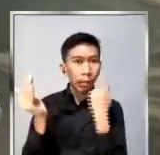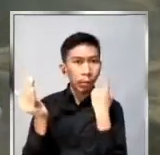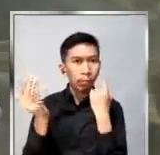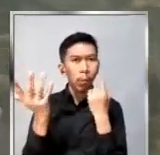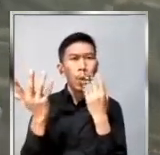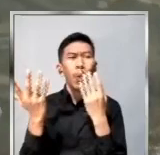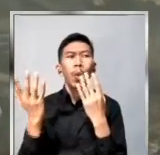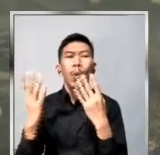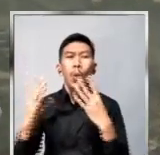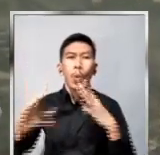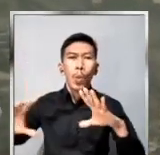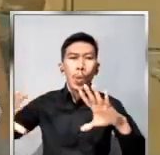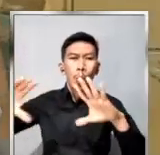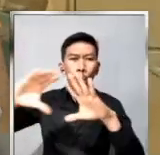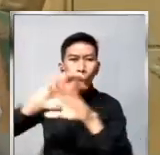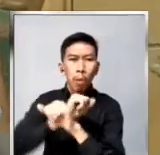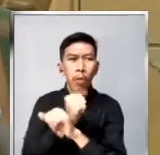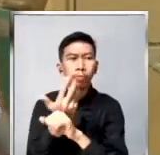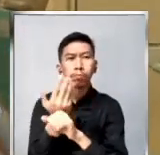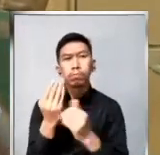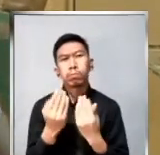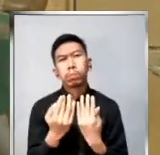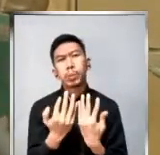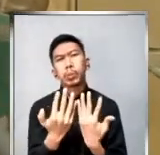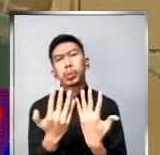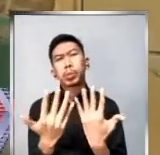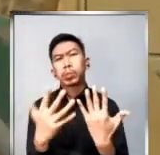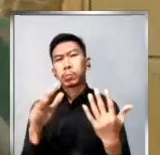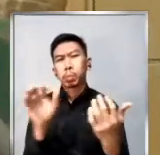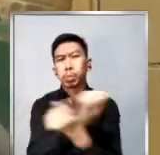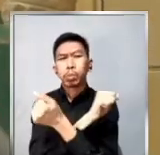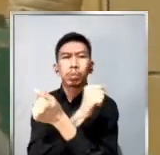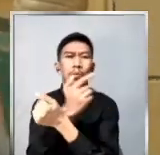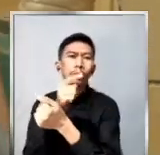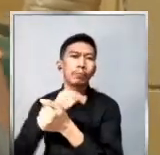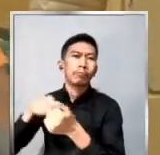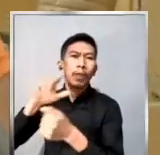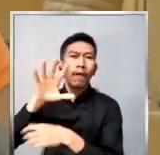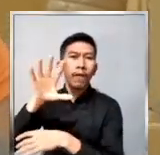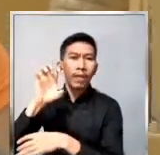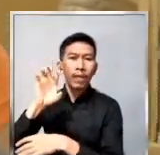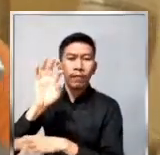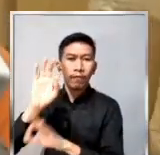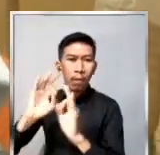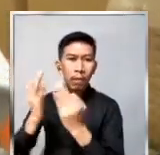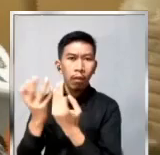mahigit 500 pamilya. Ay nga po namin, alam ko saan po kayo magsisimula eh.